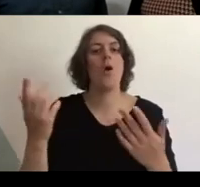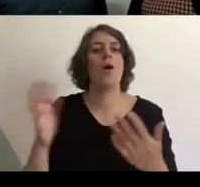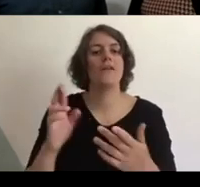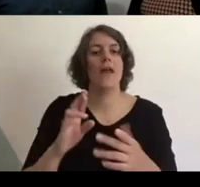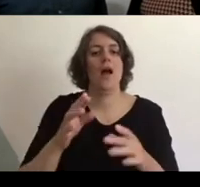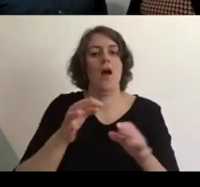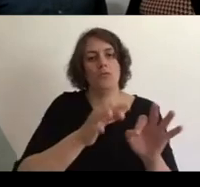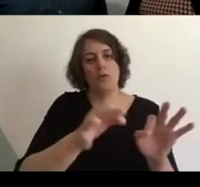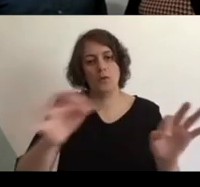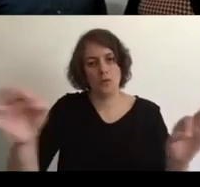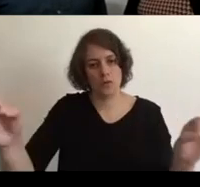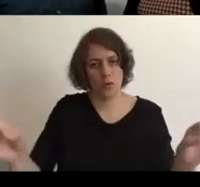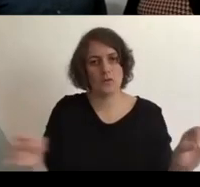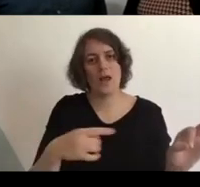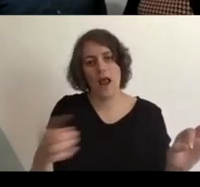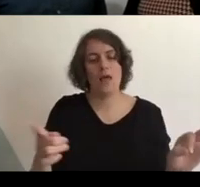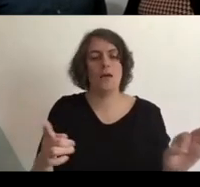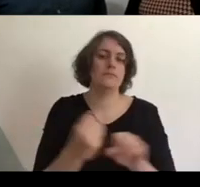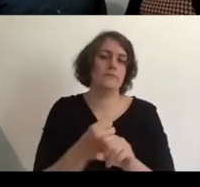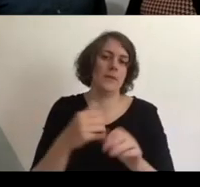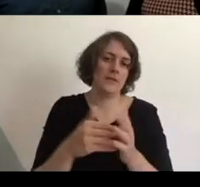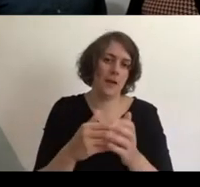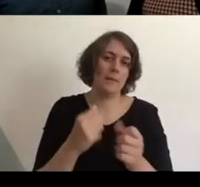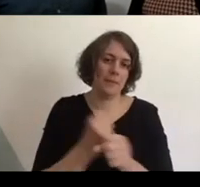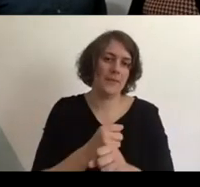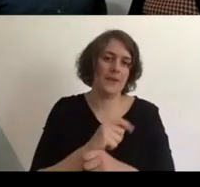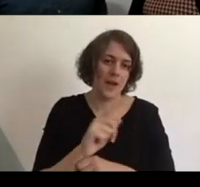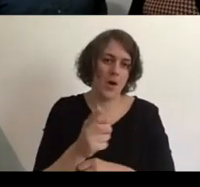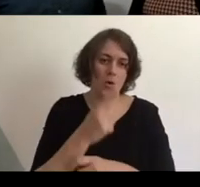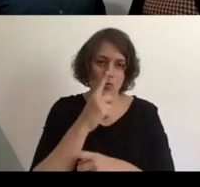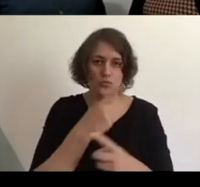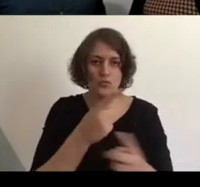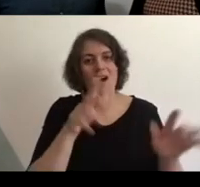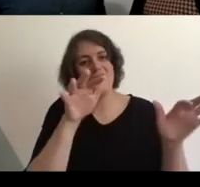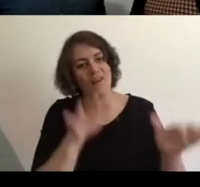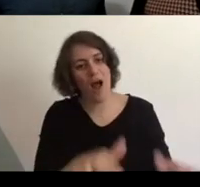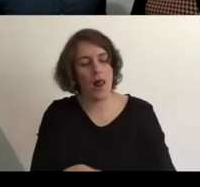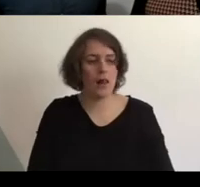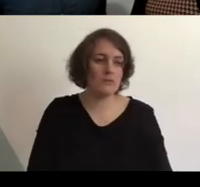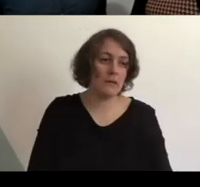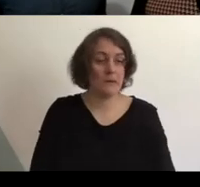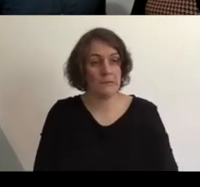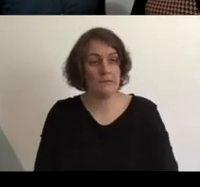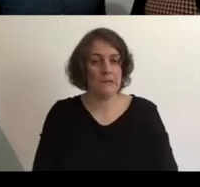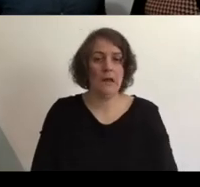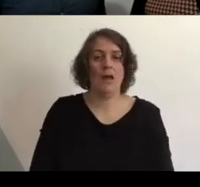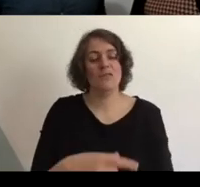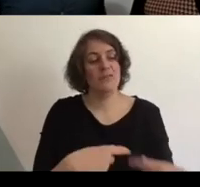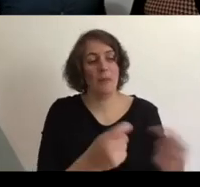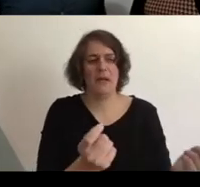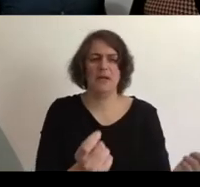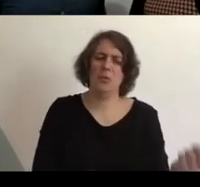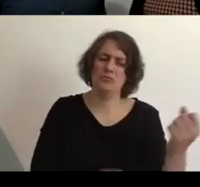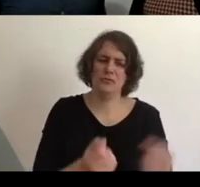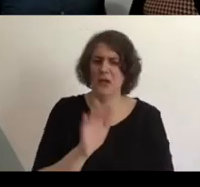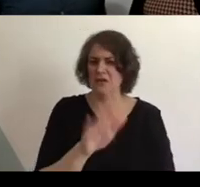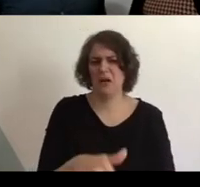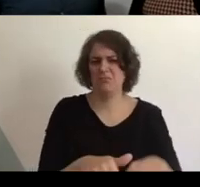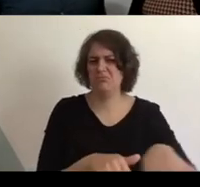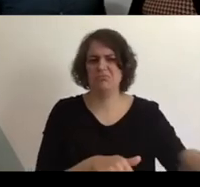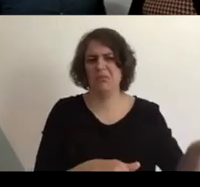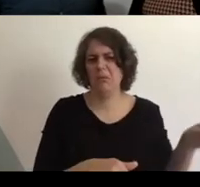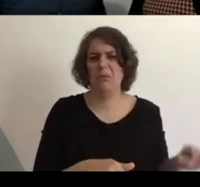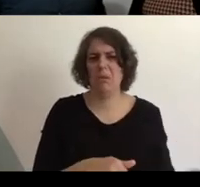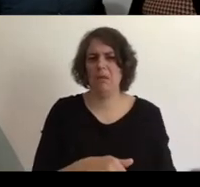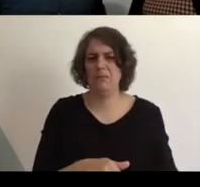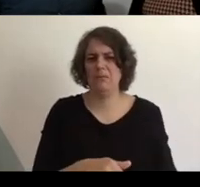als Menschen mit Behinderung nicht nur als Fall und um Gottes Willen nicht vermittelbar gesehen werden, sondern tatsächlich auch die